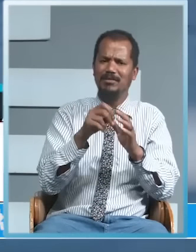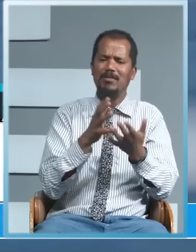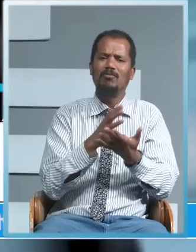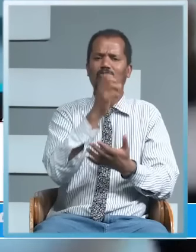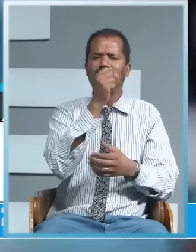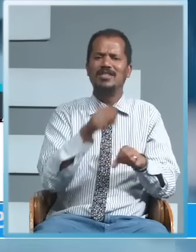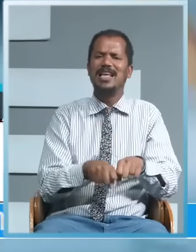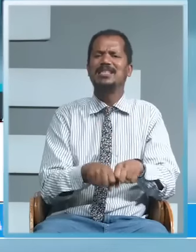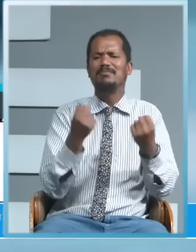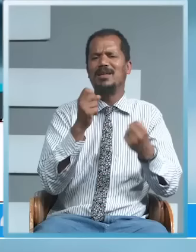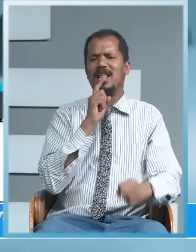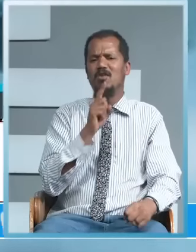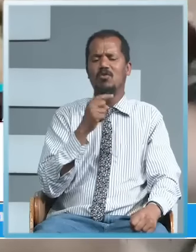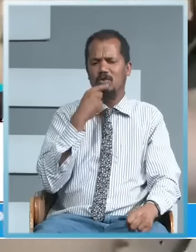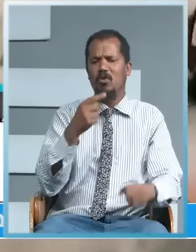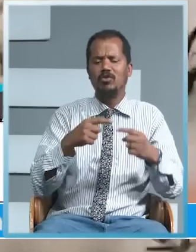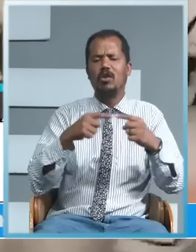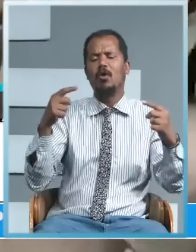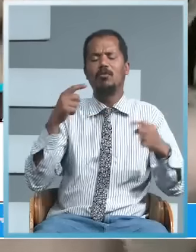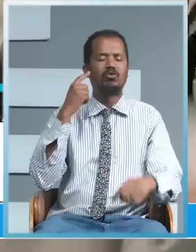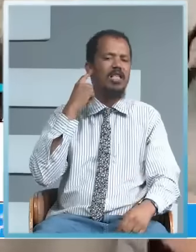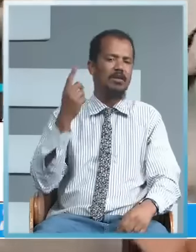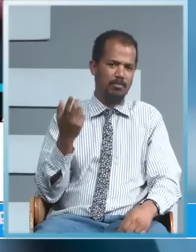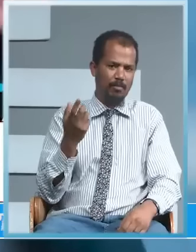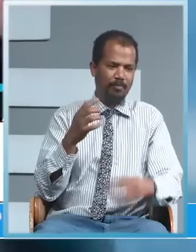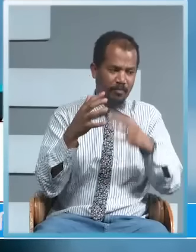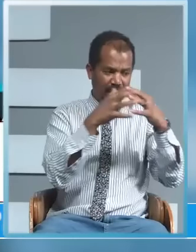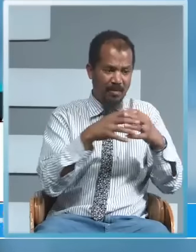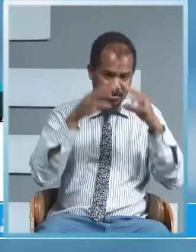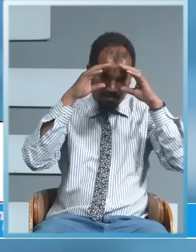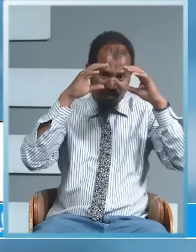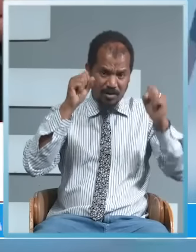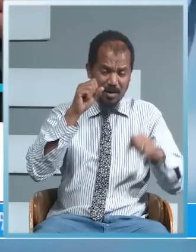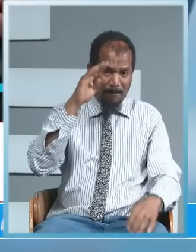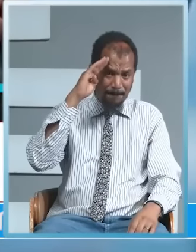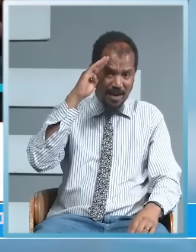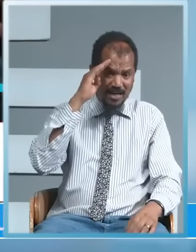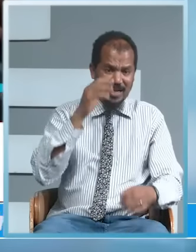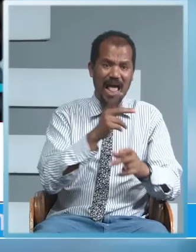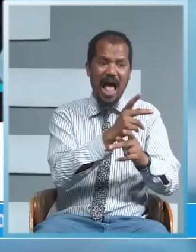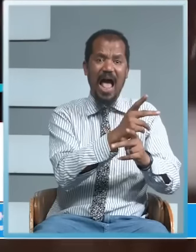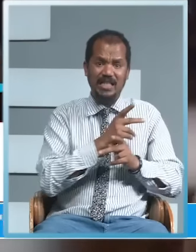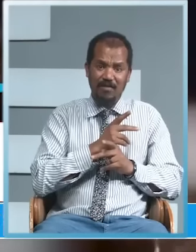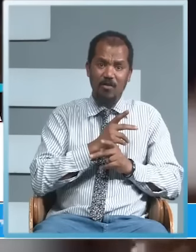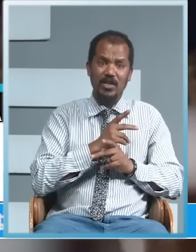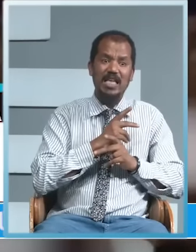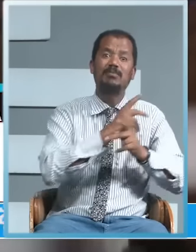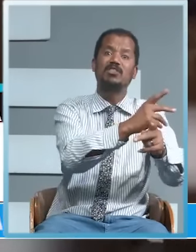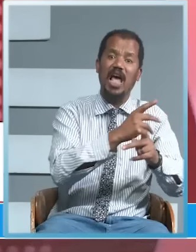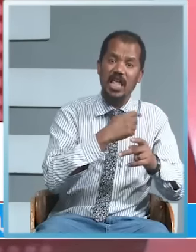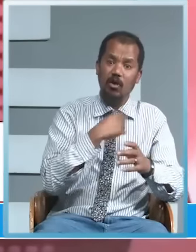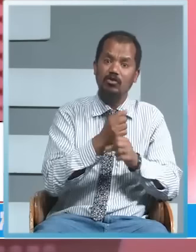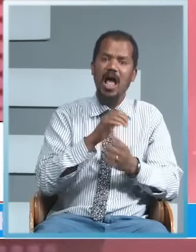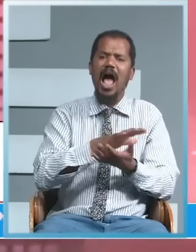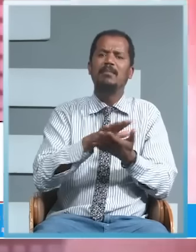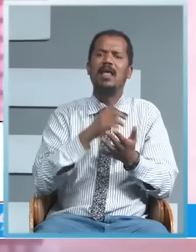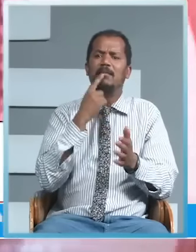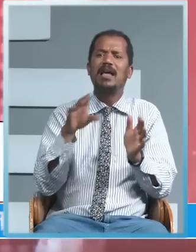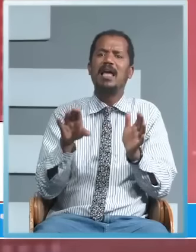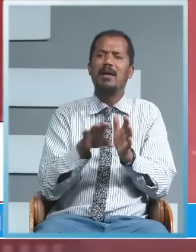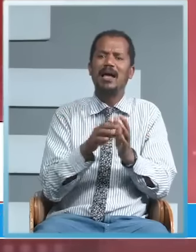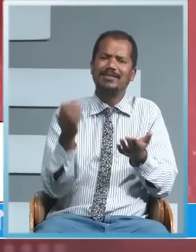መብቶችን የገረሰሰ ነው ሲሉም ተቃውሟቸውን አሰምተዋል። የአሜሪካ ፕሬዚዳንት ጆ ባይደን አጸፋዊ እርምጃ የወሰድነው አማጽያኑ በቀይ